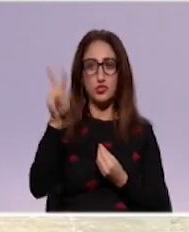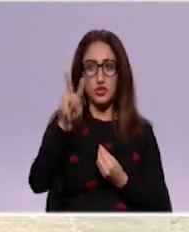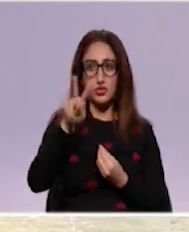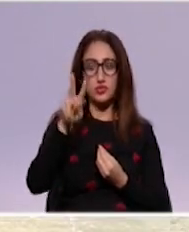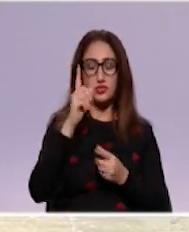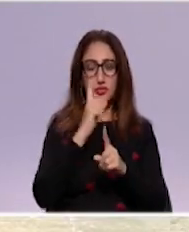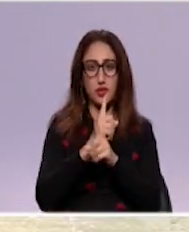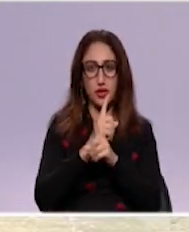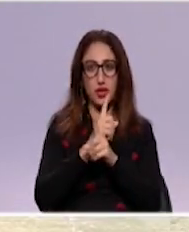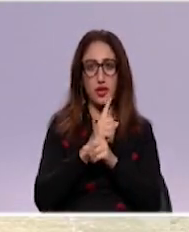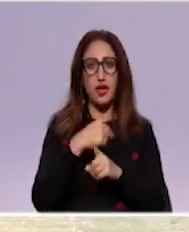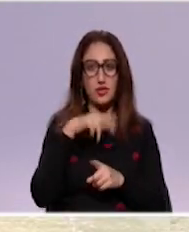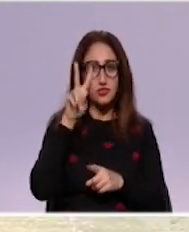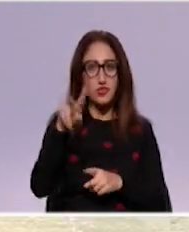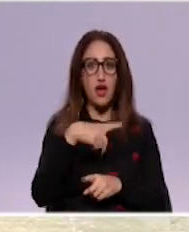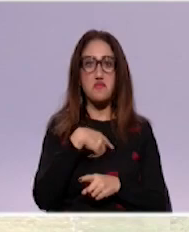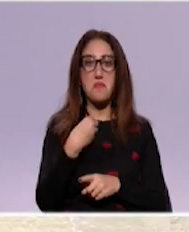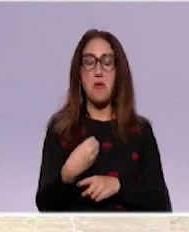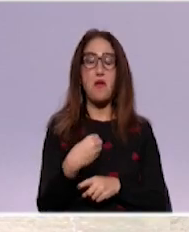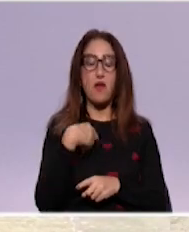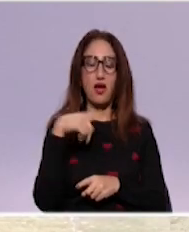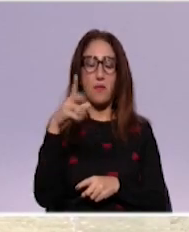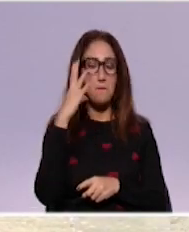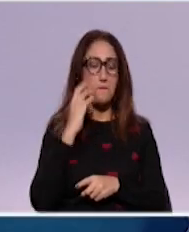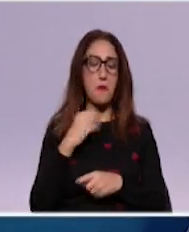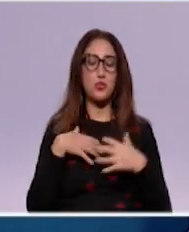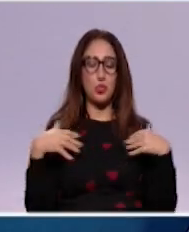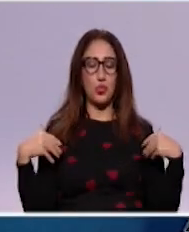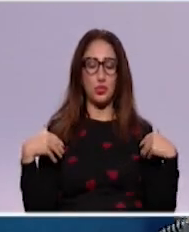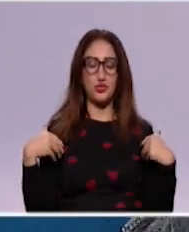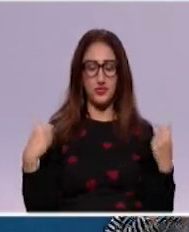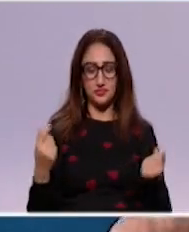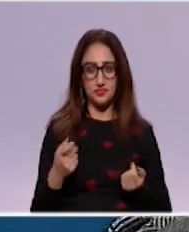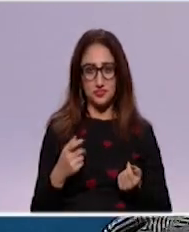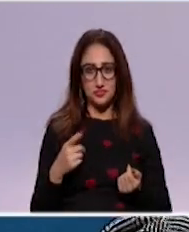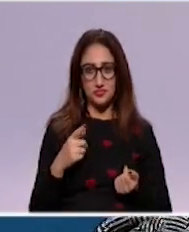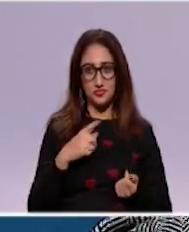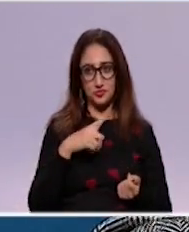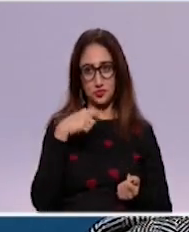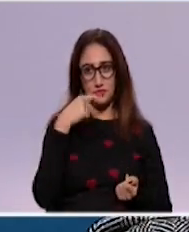الاثنين دخلوا قلبي ايه يا عبد الرحيم قال لي بص